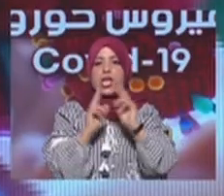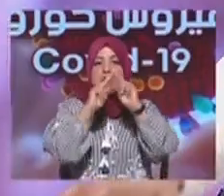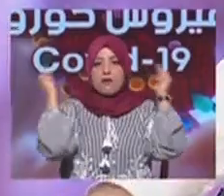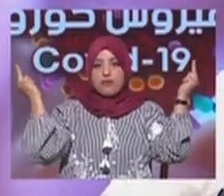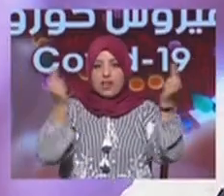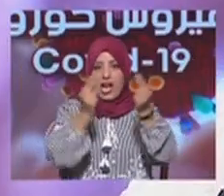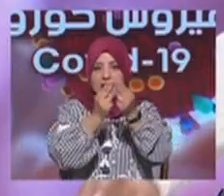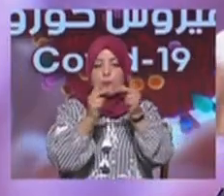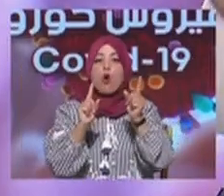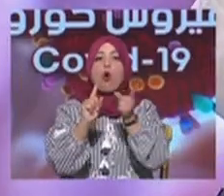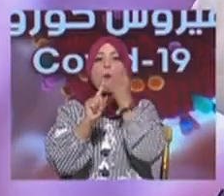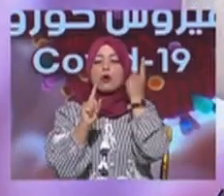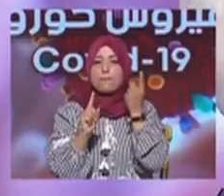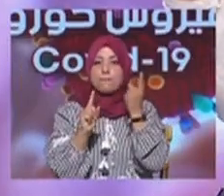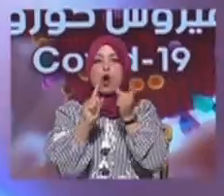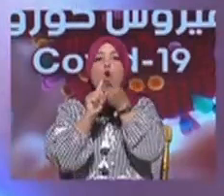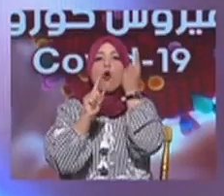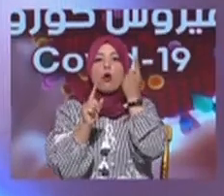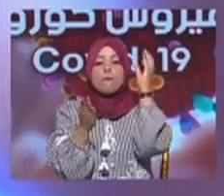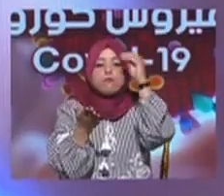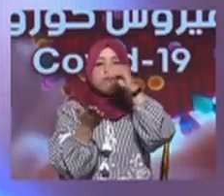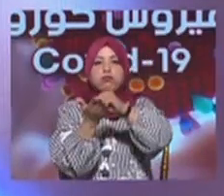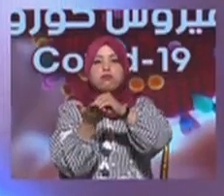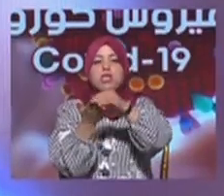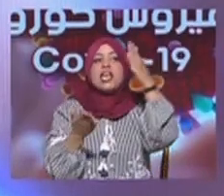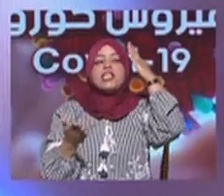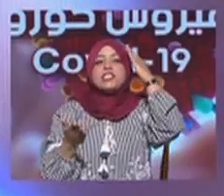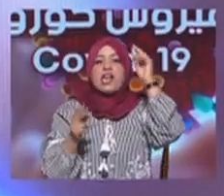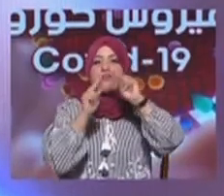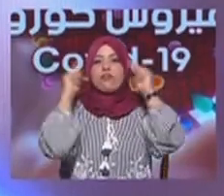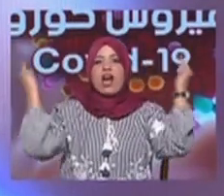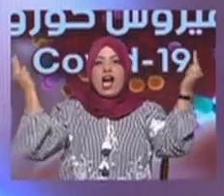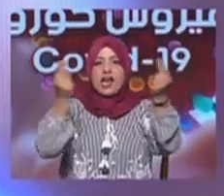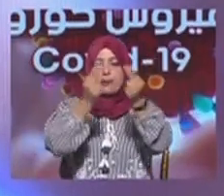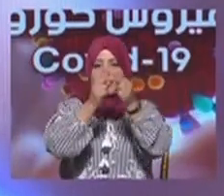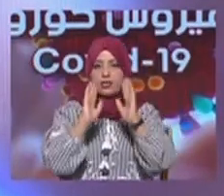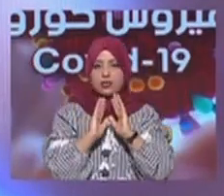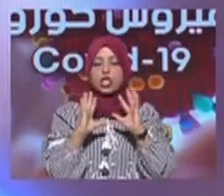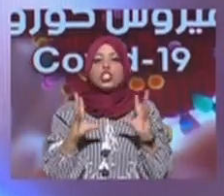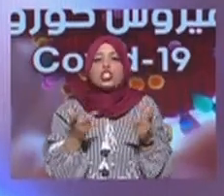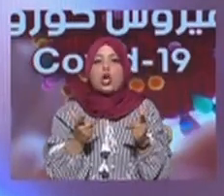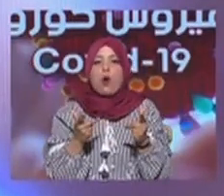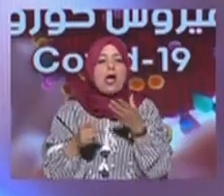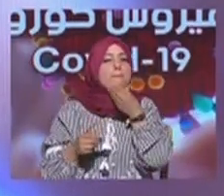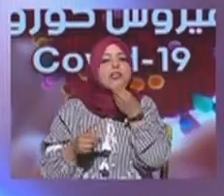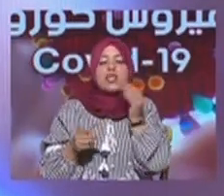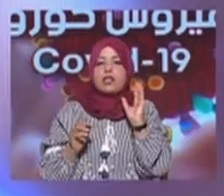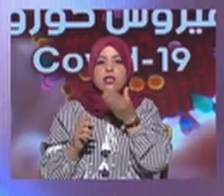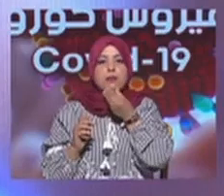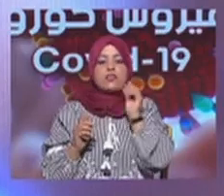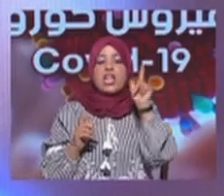العالم اي ومهم ياسر زاد كيف نعرف المهم ان نحطوه قلت لك انه يتعرف على مين احنا اش عندنا مثلا هو اذا كان لو فرضنا فما دي